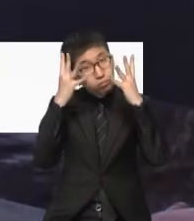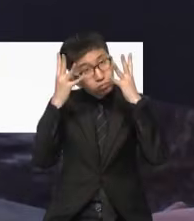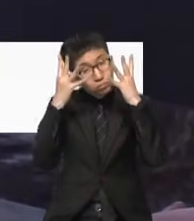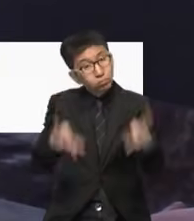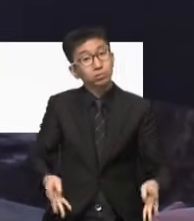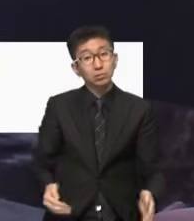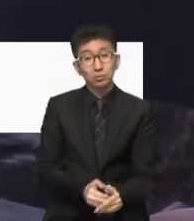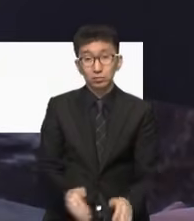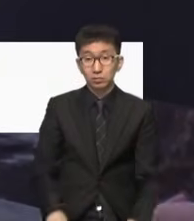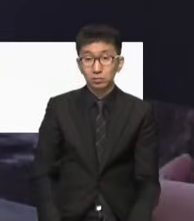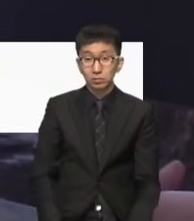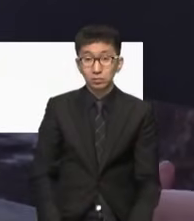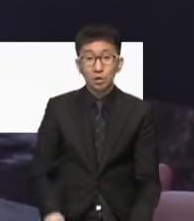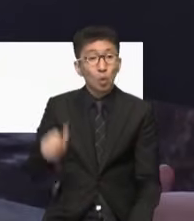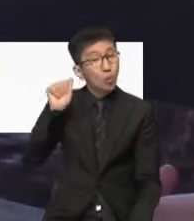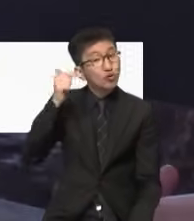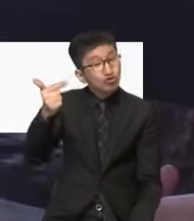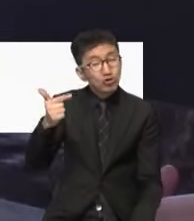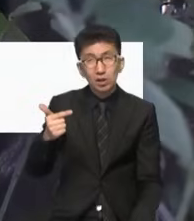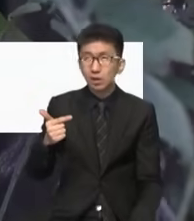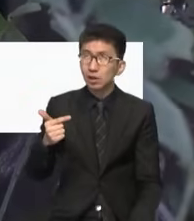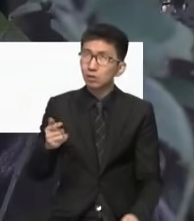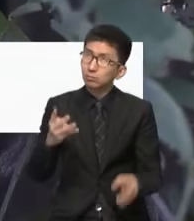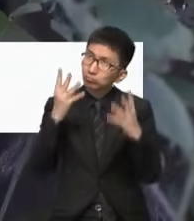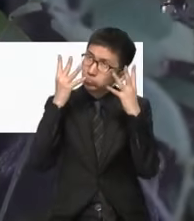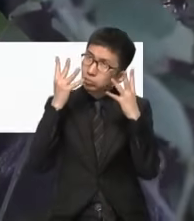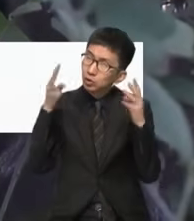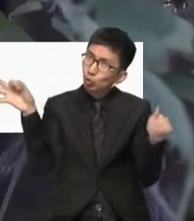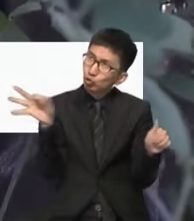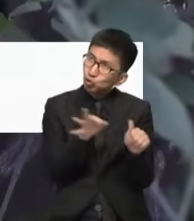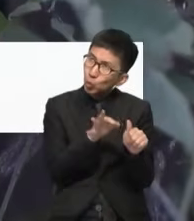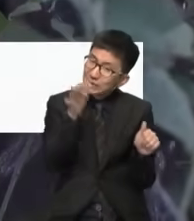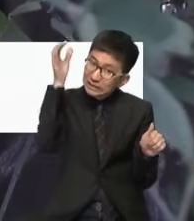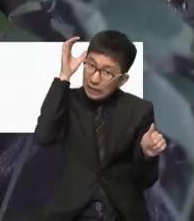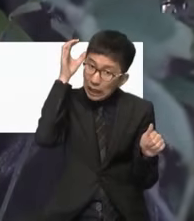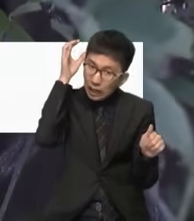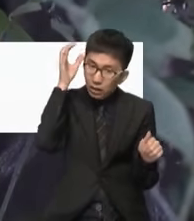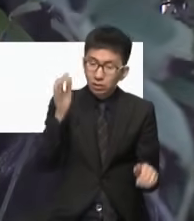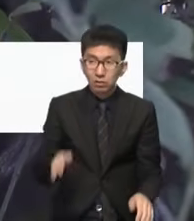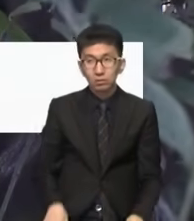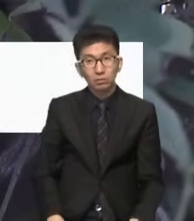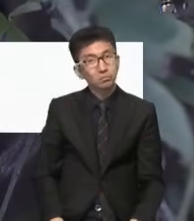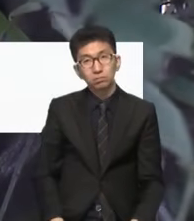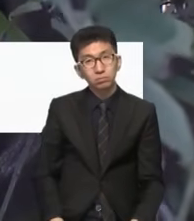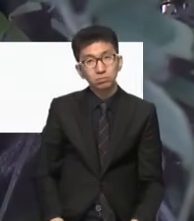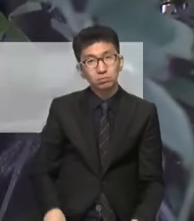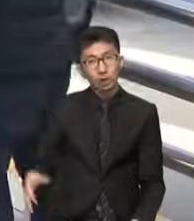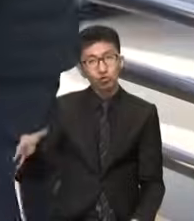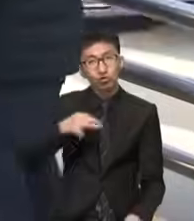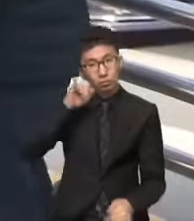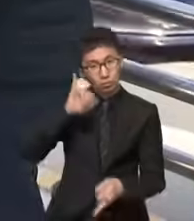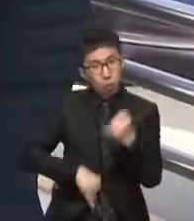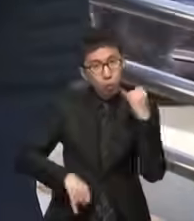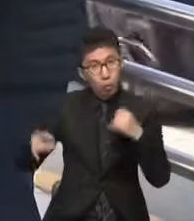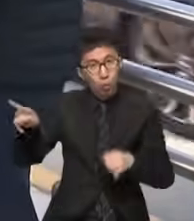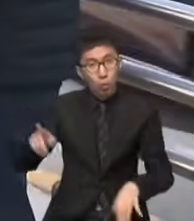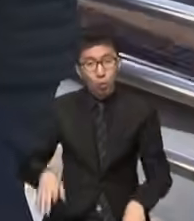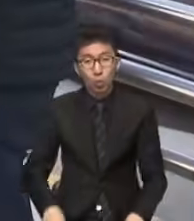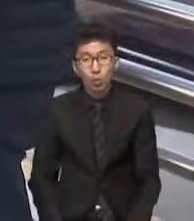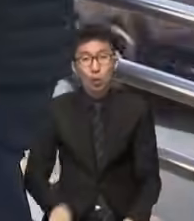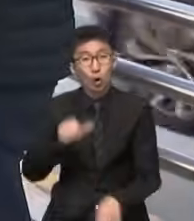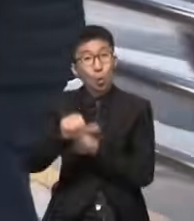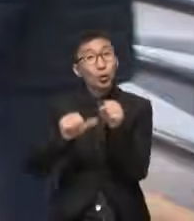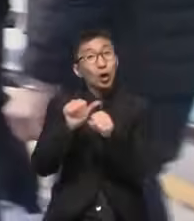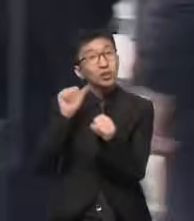나오더라고요. 5, 6일 살면 밀린 양육비 주겠지라고 생각을 했어요. 근데 안 주더라고요. 5년